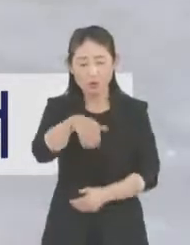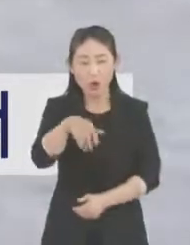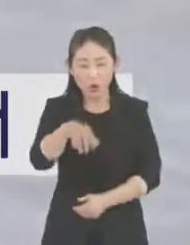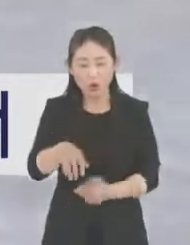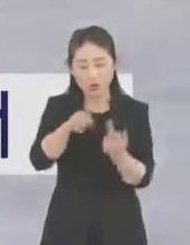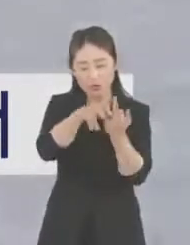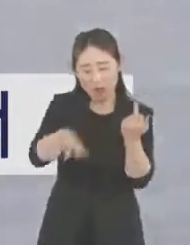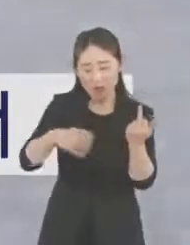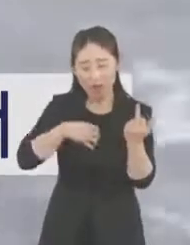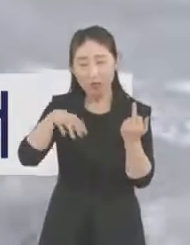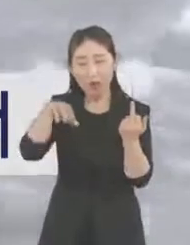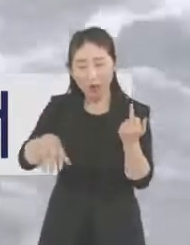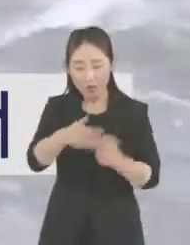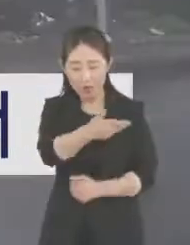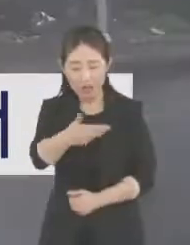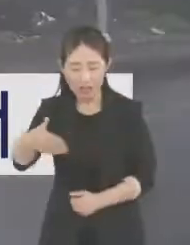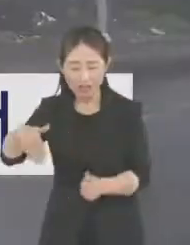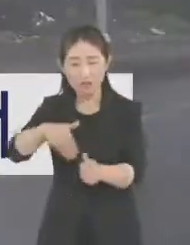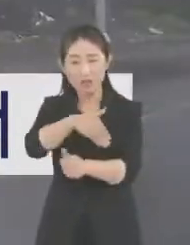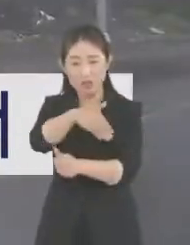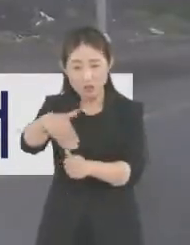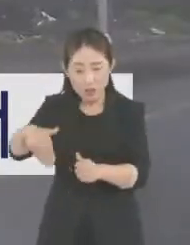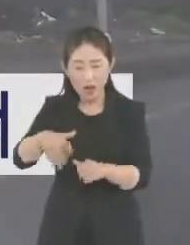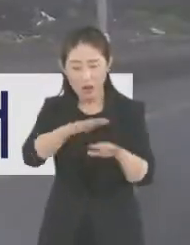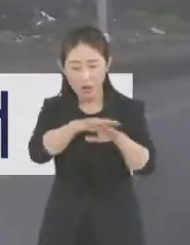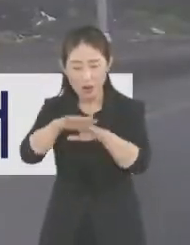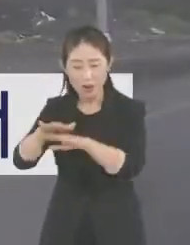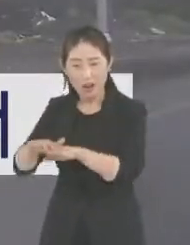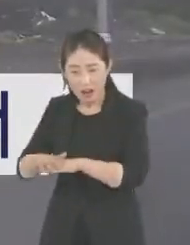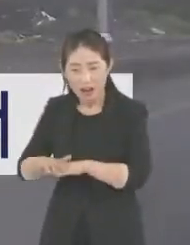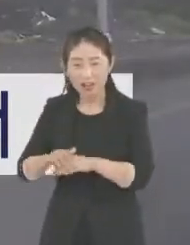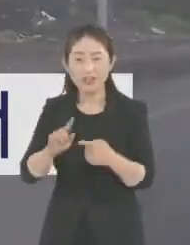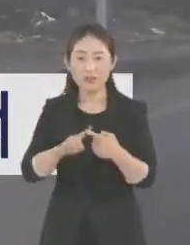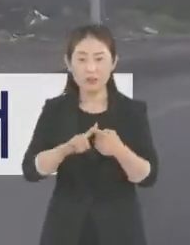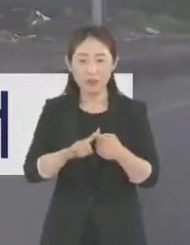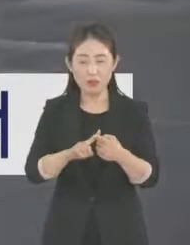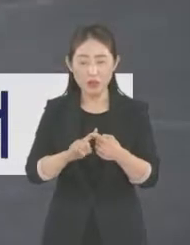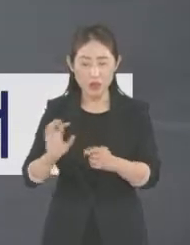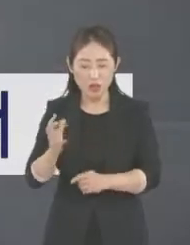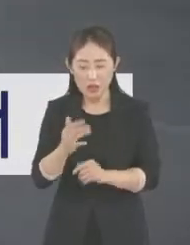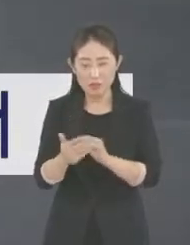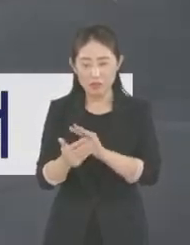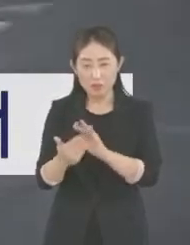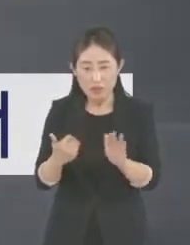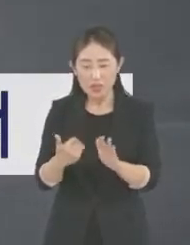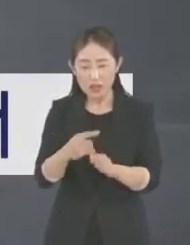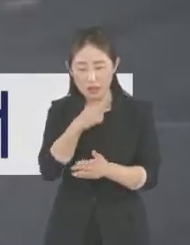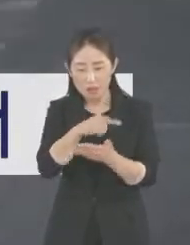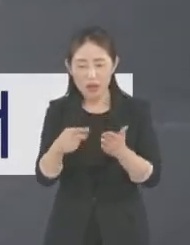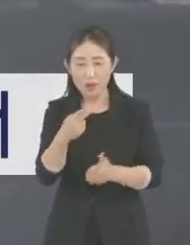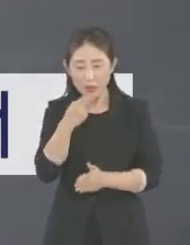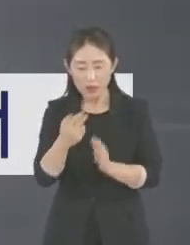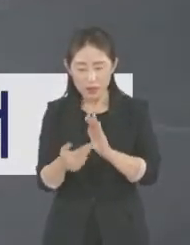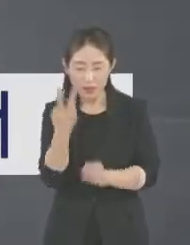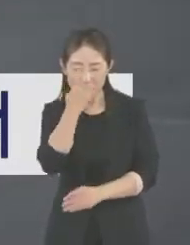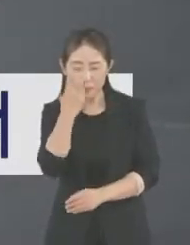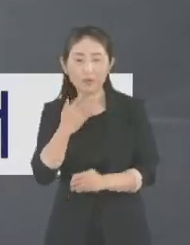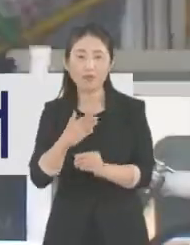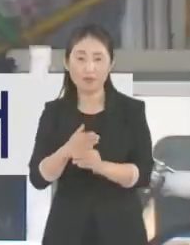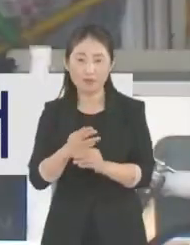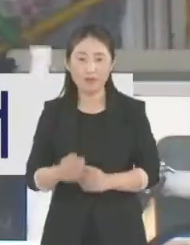산사태 취약지, 하천 주변과 주요 농작물 재배지 등 태풍 피해가 예상되는 시설을 사전 점검하고